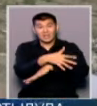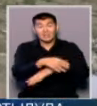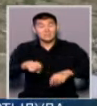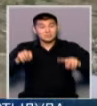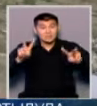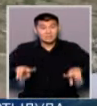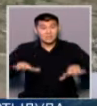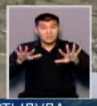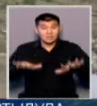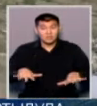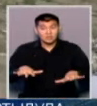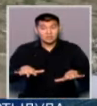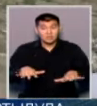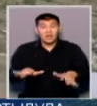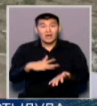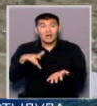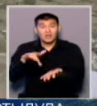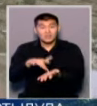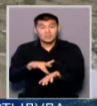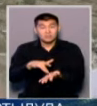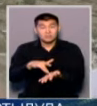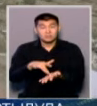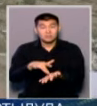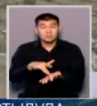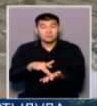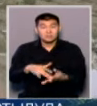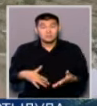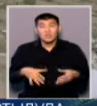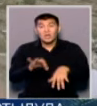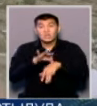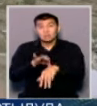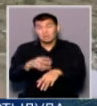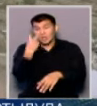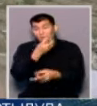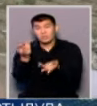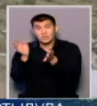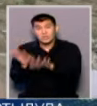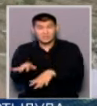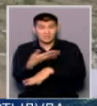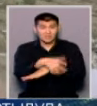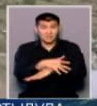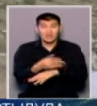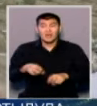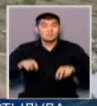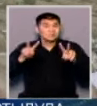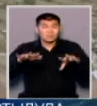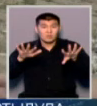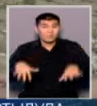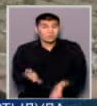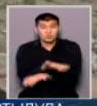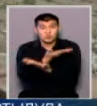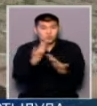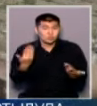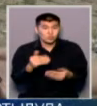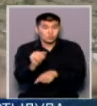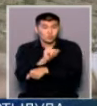арнайы енді қаланың ішіндегі бір контейнерге жеткізбей мусорларды тастайды қоқыстарды. Мына жерде арнайы өз